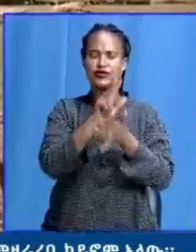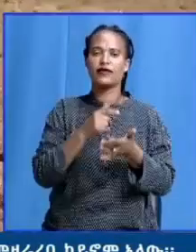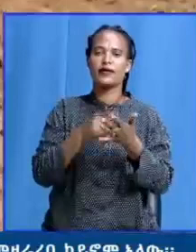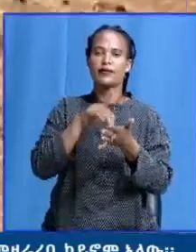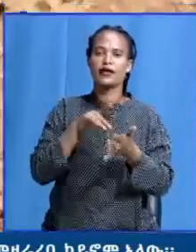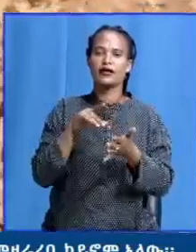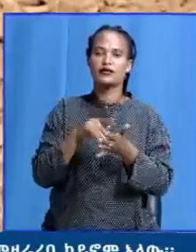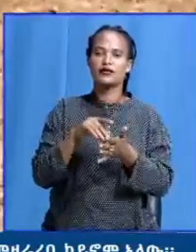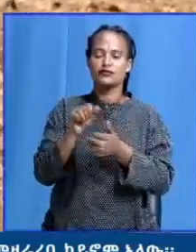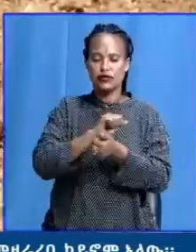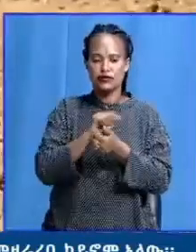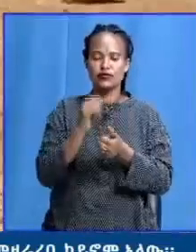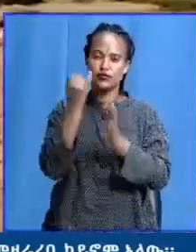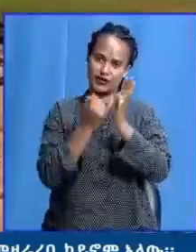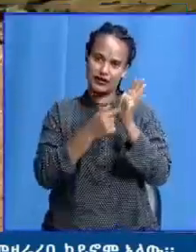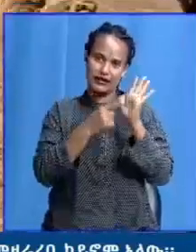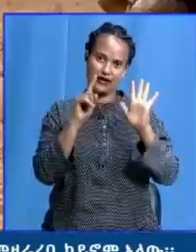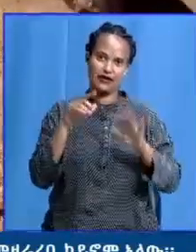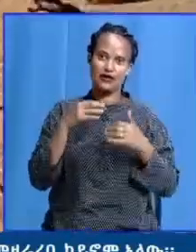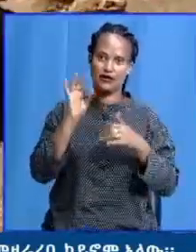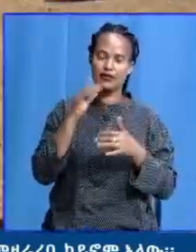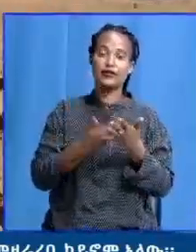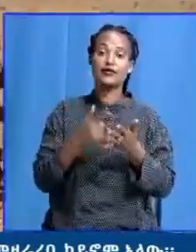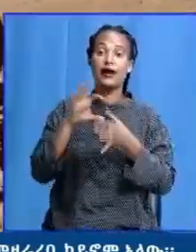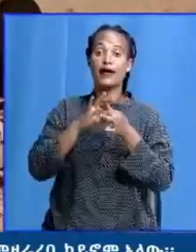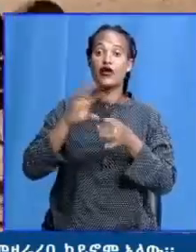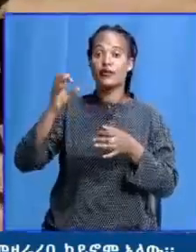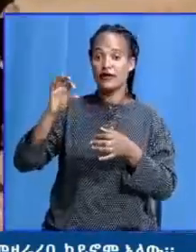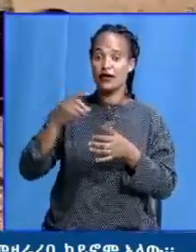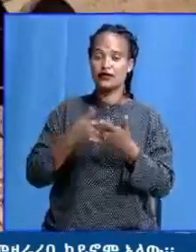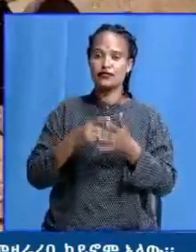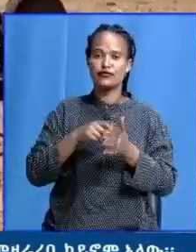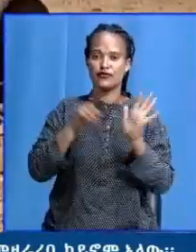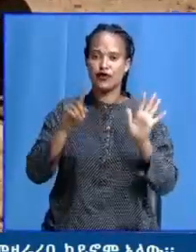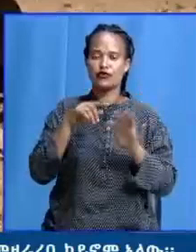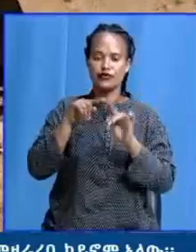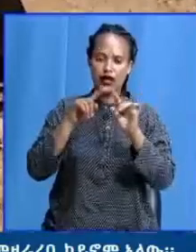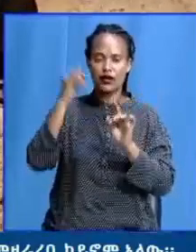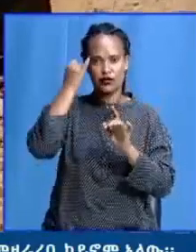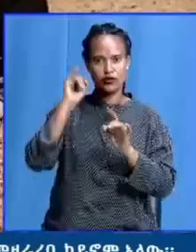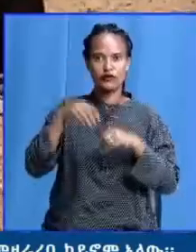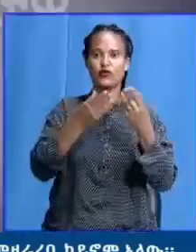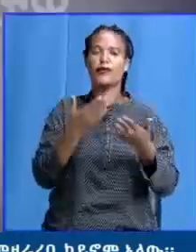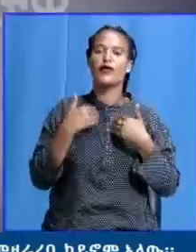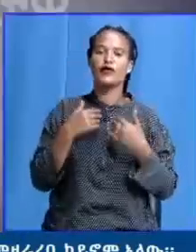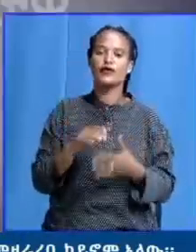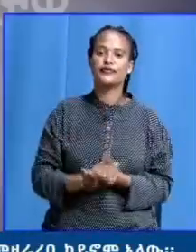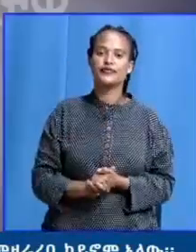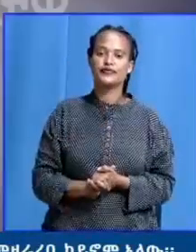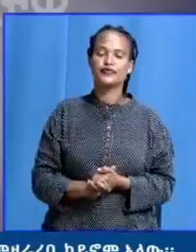ከተማታት እንተባድሙ ዘርኢ ምስሊ እናተቓልሐ ይርከብ። ነዚ ኣብ ማሕበራዊ ሚድያ ምፍናው ዝተፈላለዩ ርእቶታት ይወሃቡ ኣለዉ።